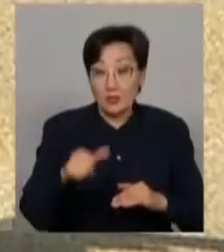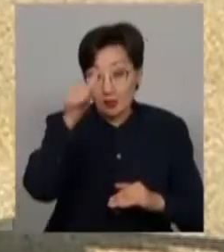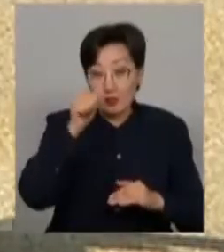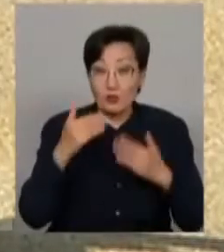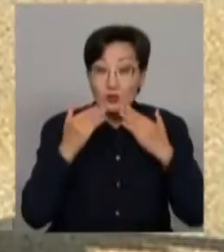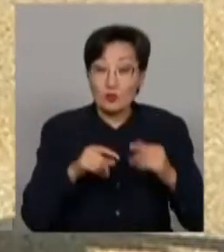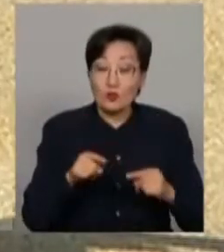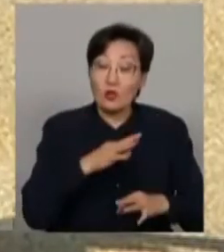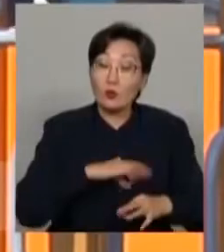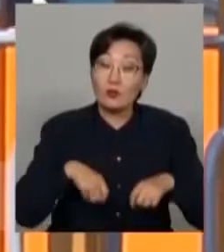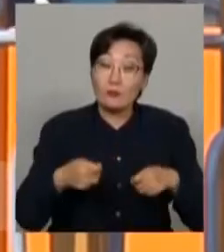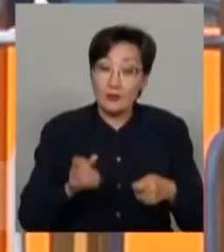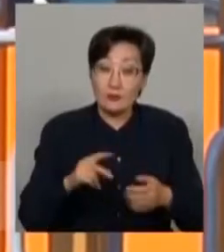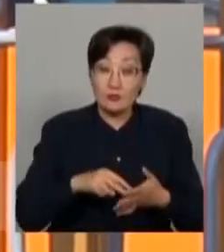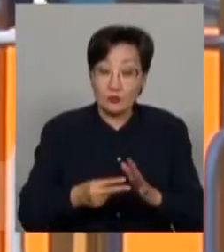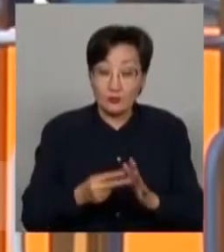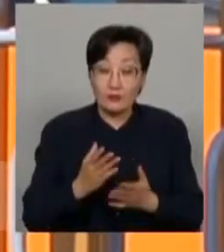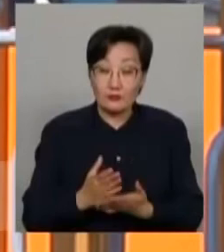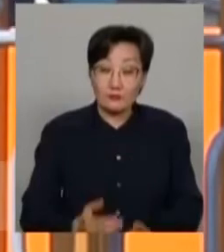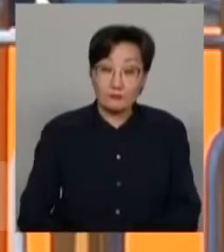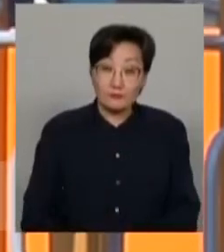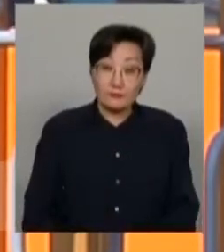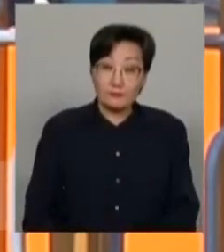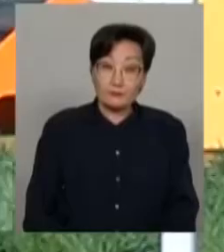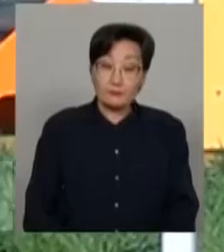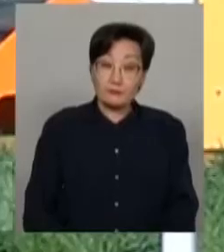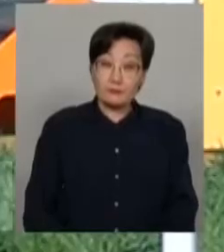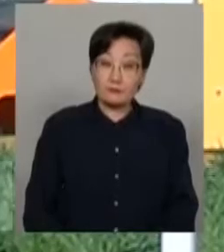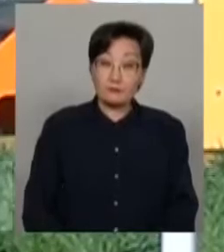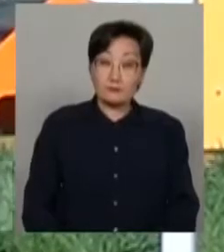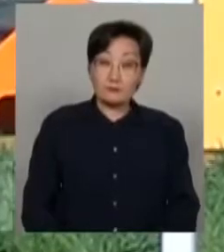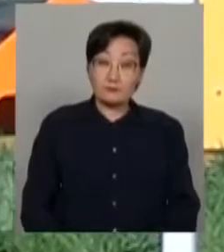аяқталғанша қолданысқа береміз дейді. Мадина Оқасова, Салтанат Нұрғалиева, Арсен Сандыбаев, Алматы телеарнасы.